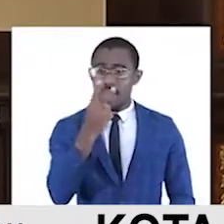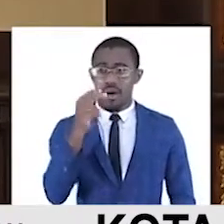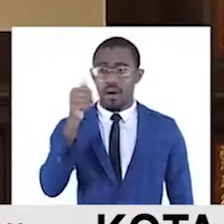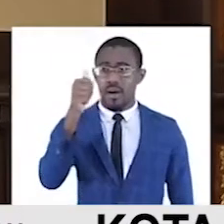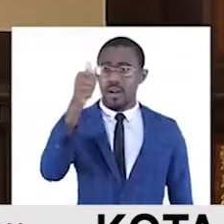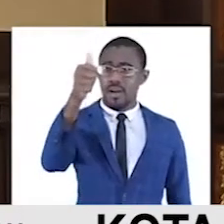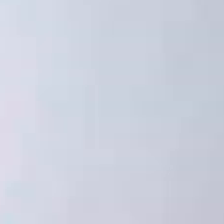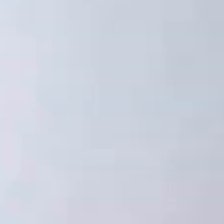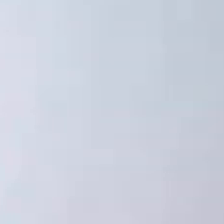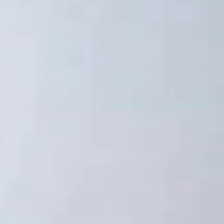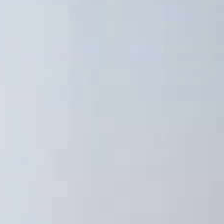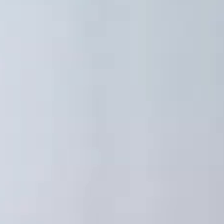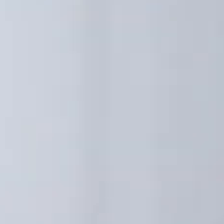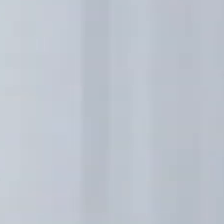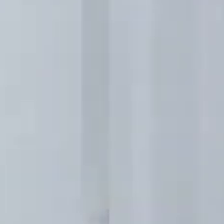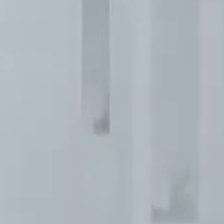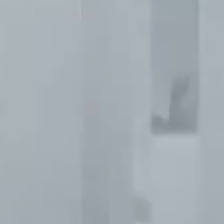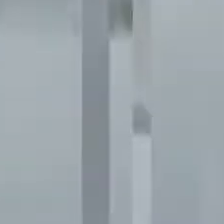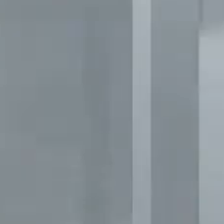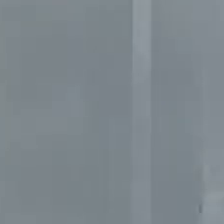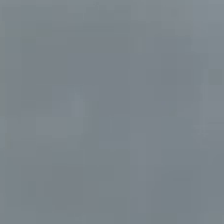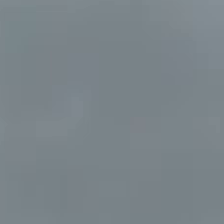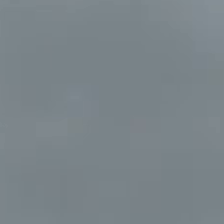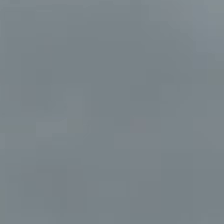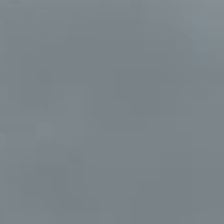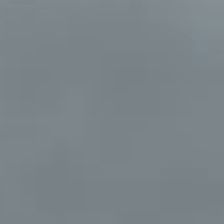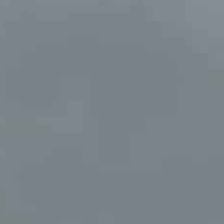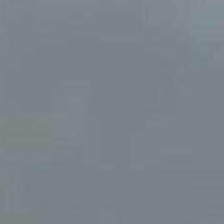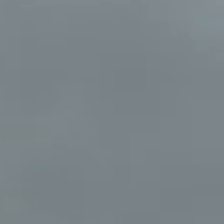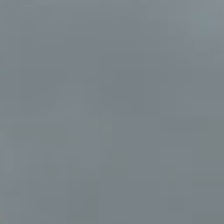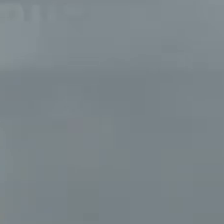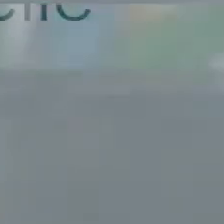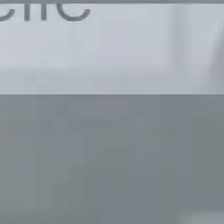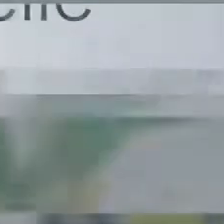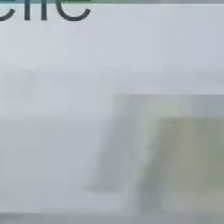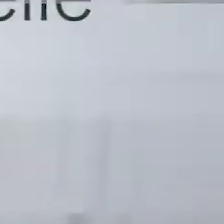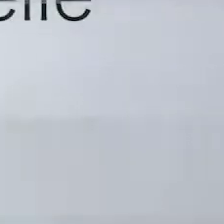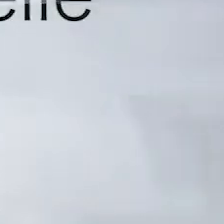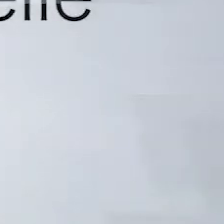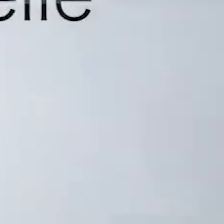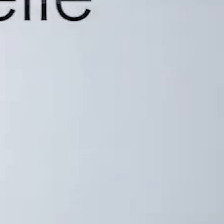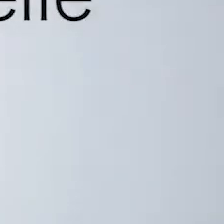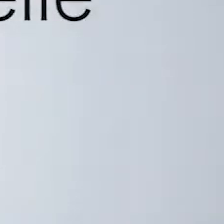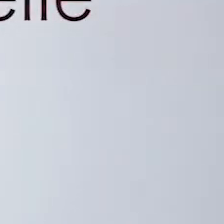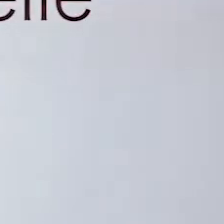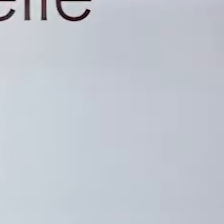ya jeko mongo mwa mini. Thank you.